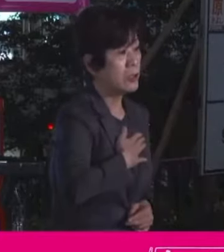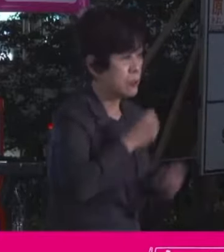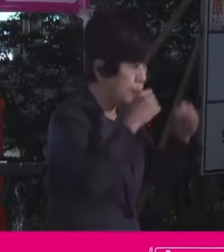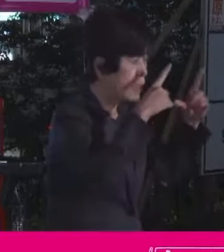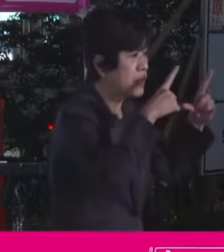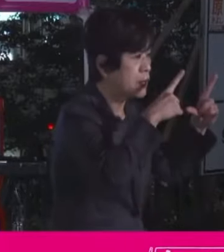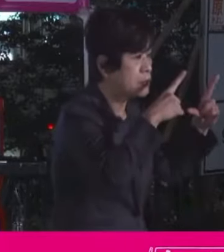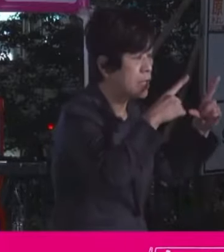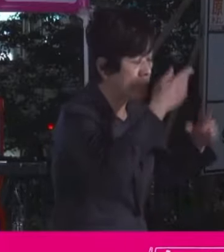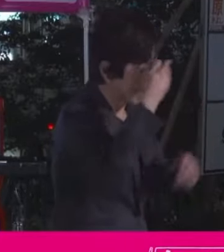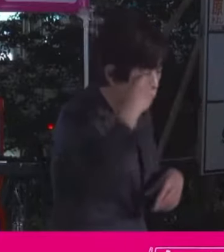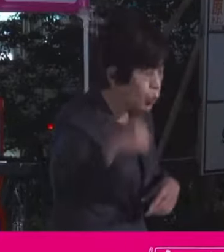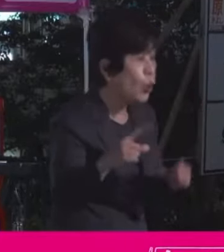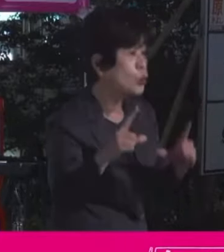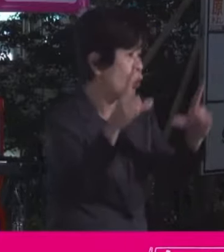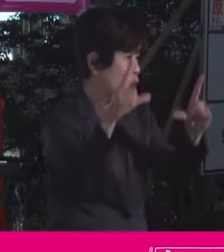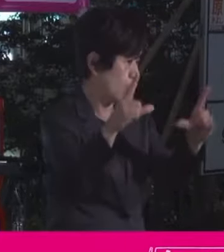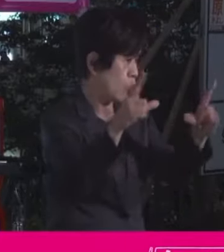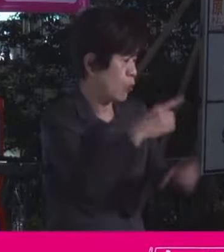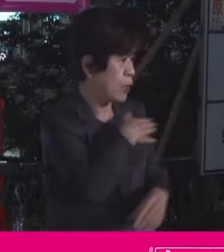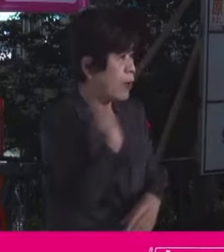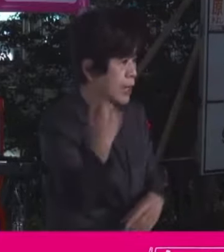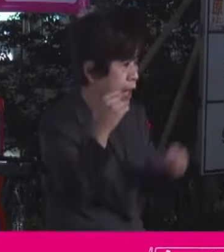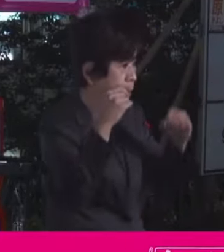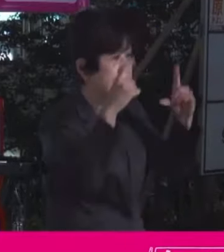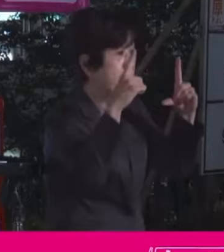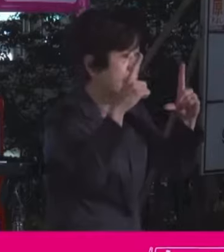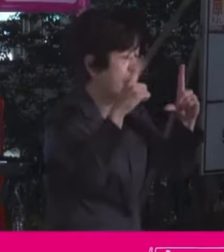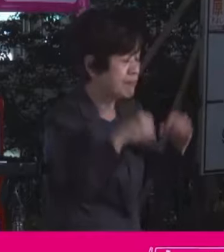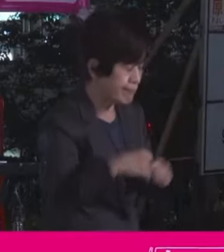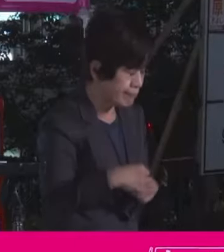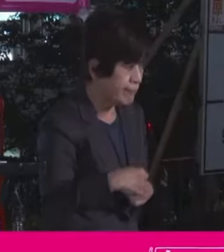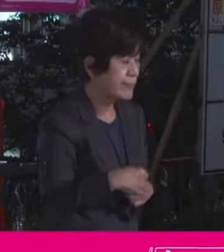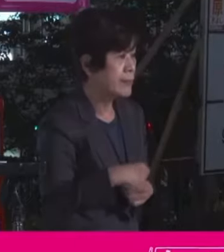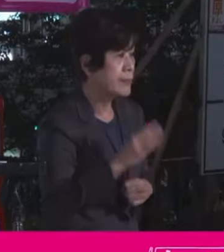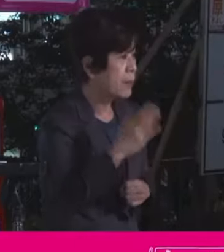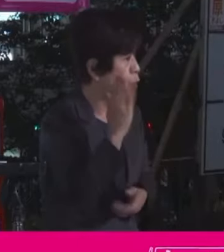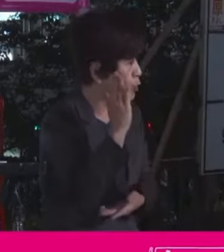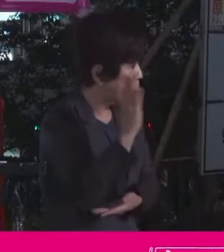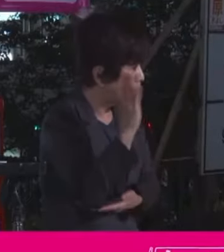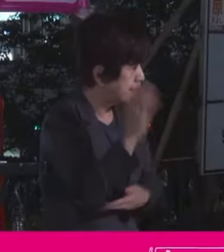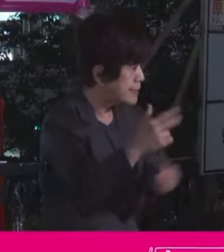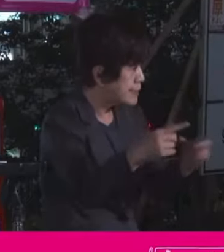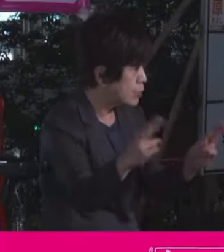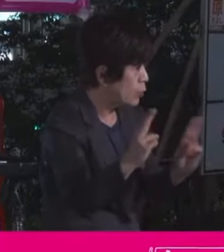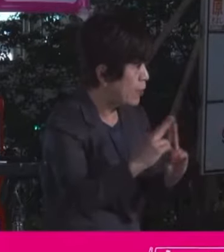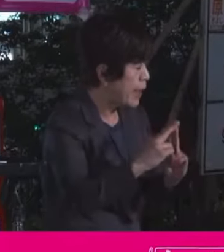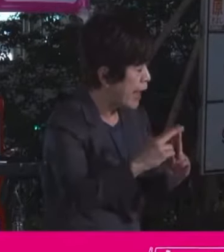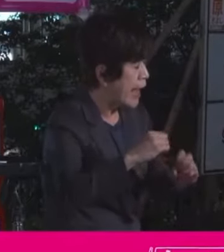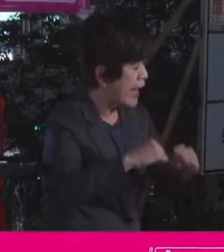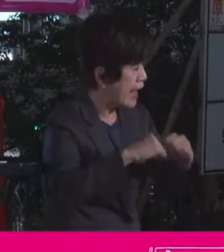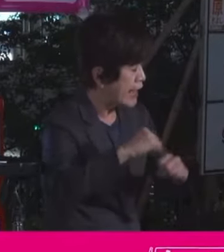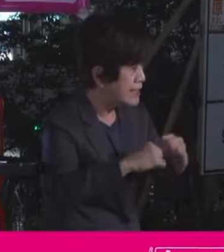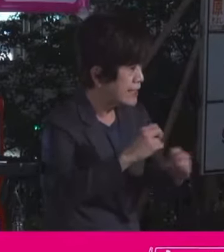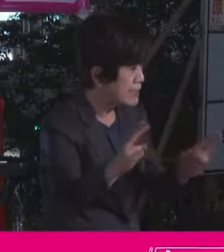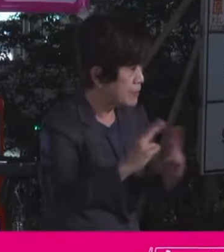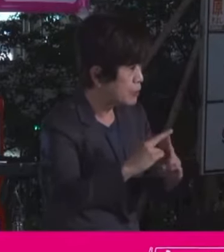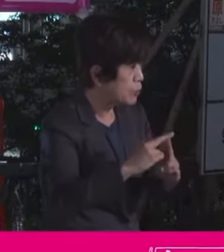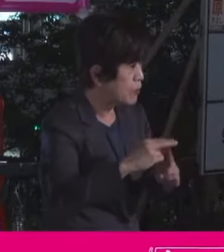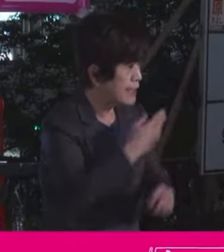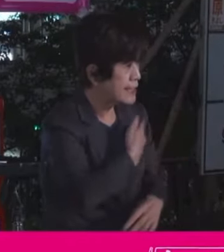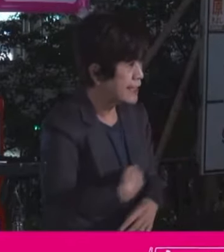民が目覚めると思った。でも政治政党も、自民党はしょうがないかな、でも他